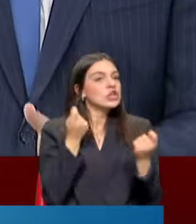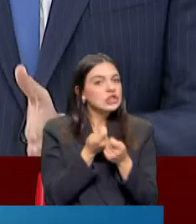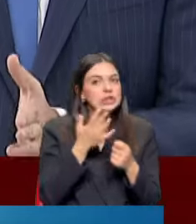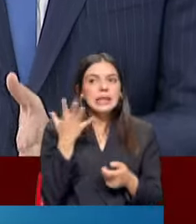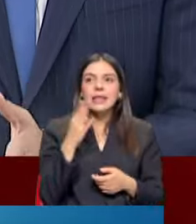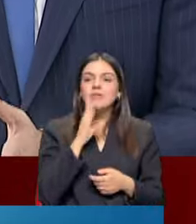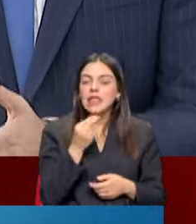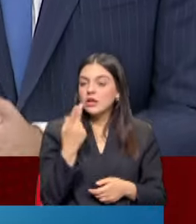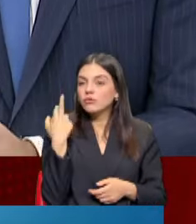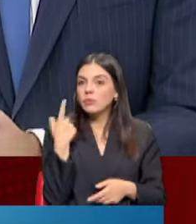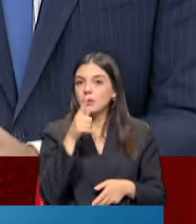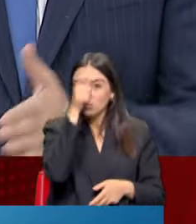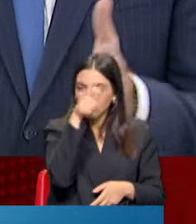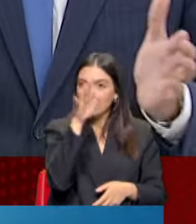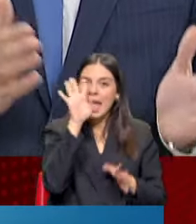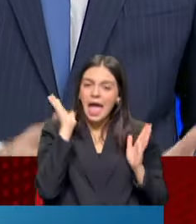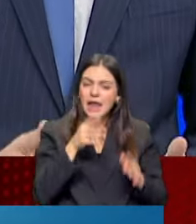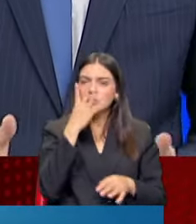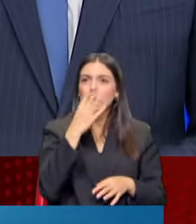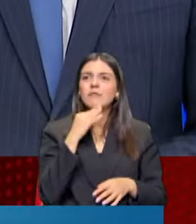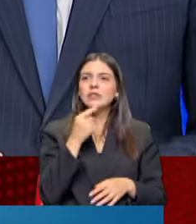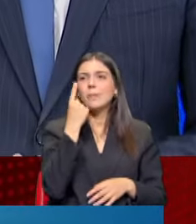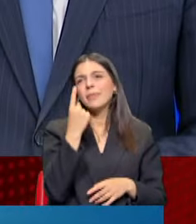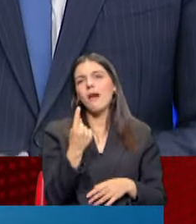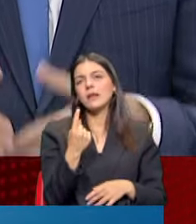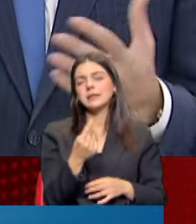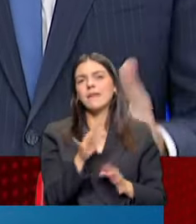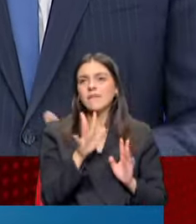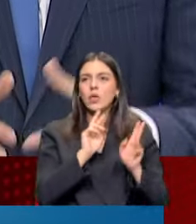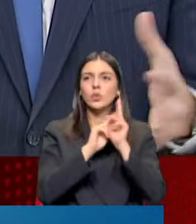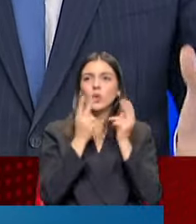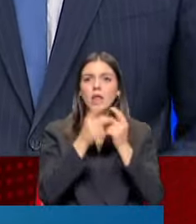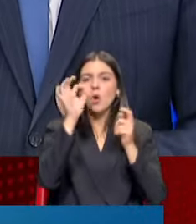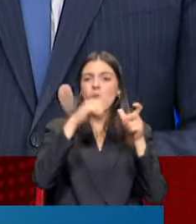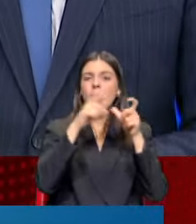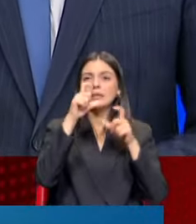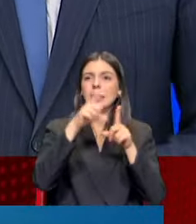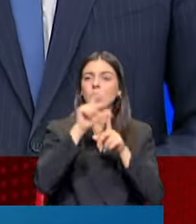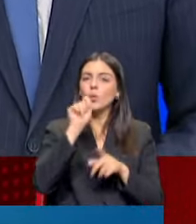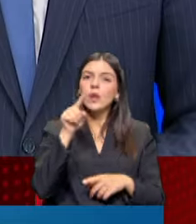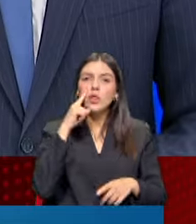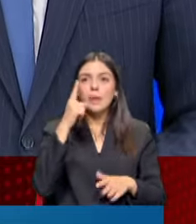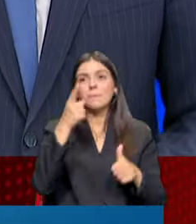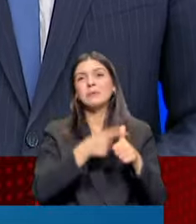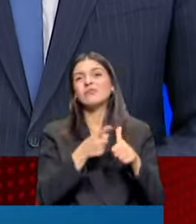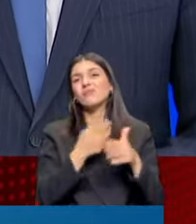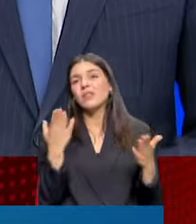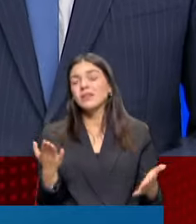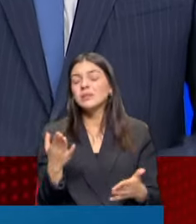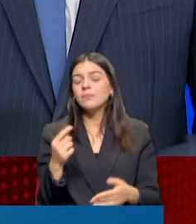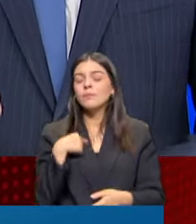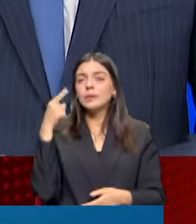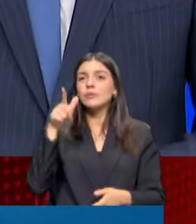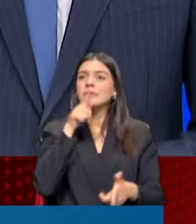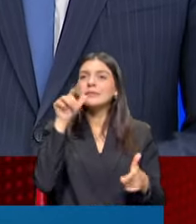genç sayısı Türkiye'deki her 4 gençten biri ve dünyada bir OECD ülkeleri arasında birinci sıradayız. Ve bu sesi biz her